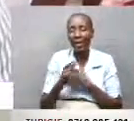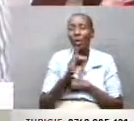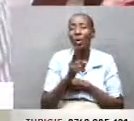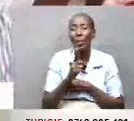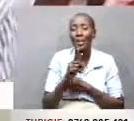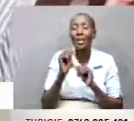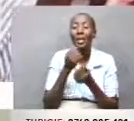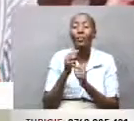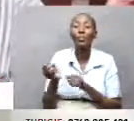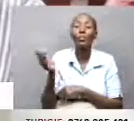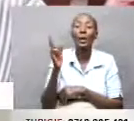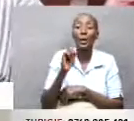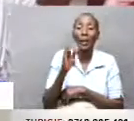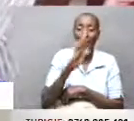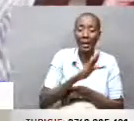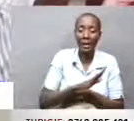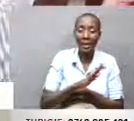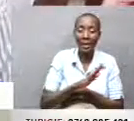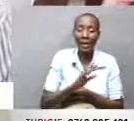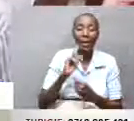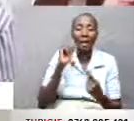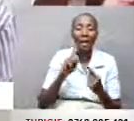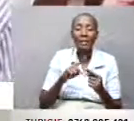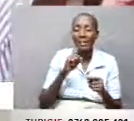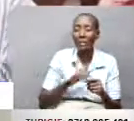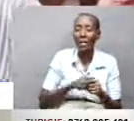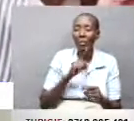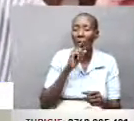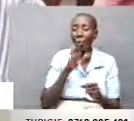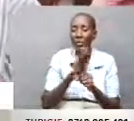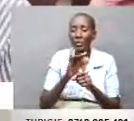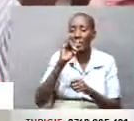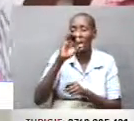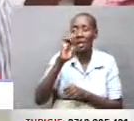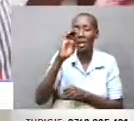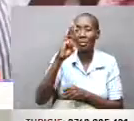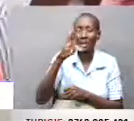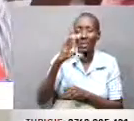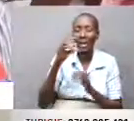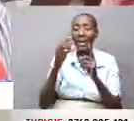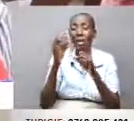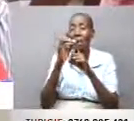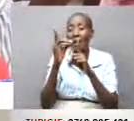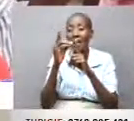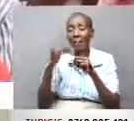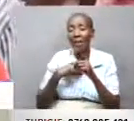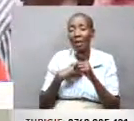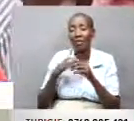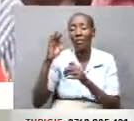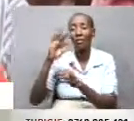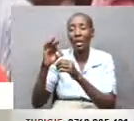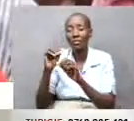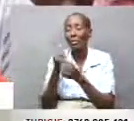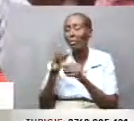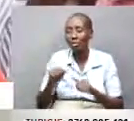ambayo tutarudi nyumbani mpaka siku ile tutahakikishiwa IBC wametupatia tarehe ya kura. Hakuna kazi itaendelea